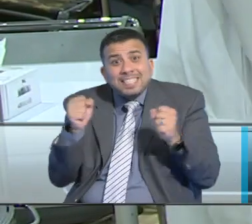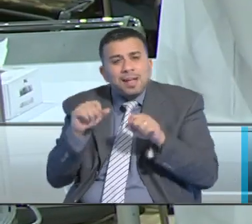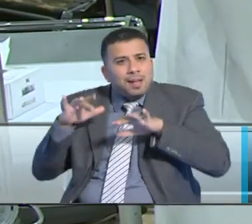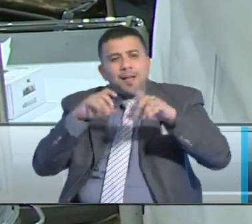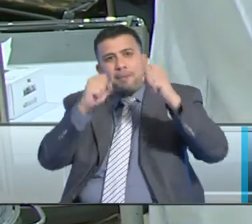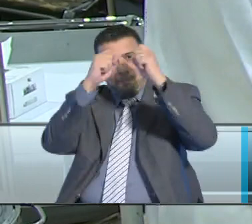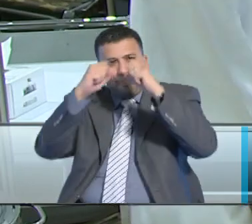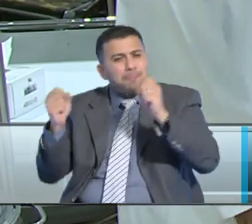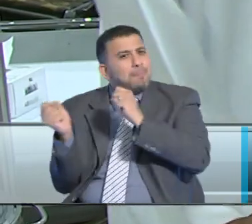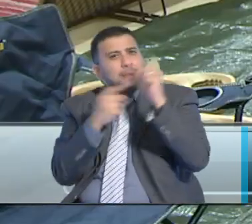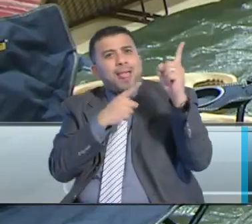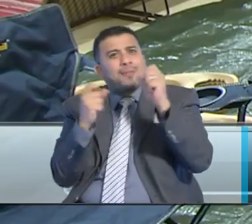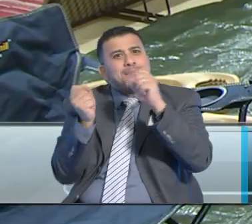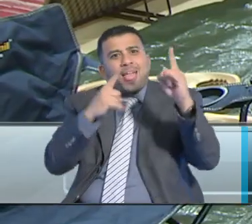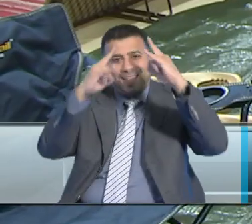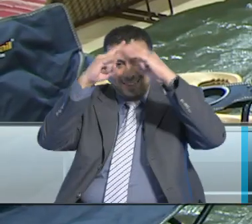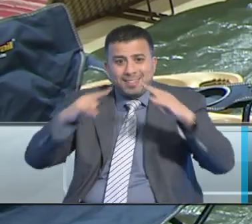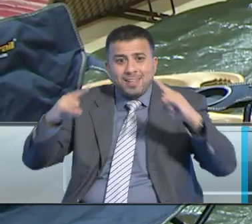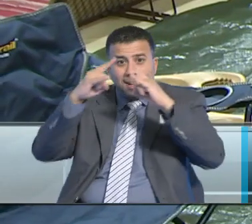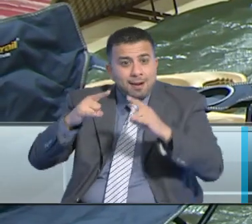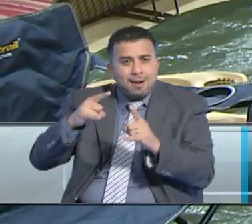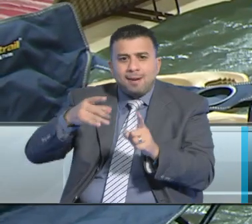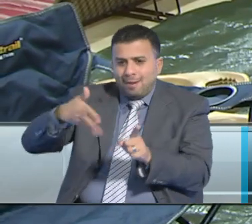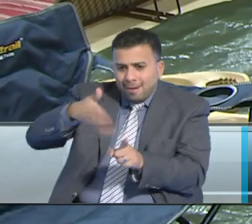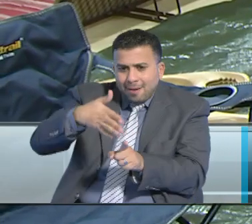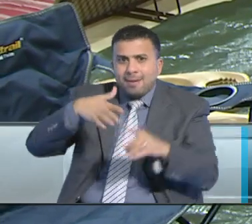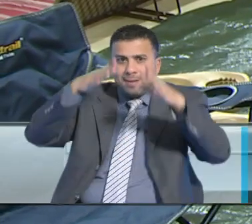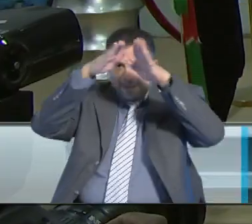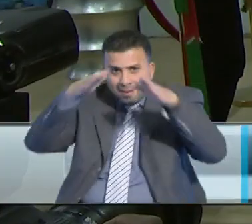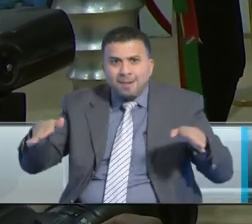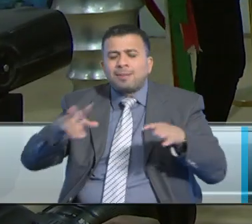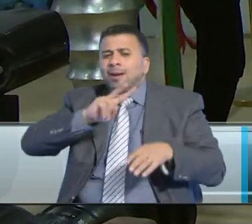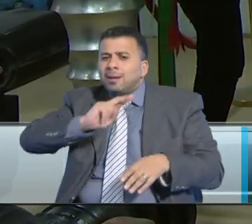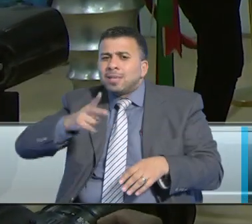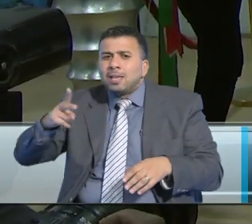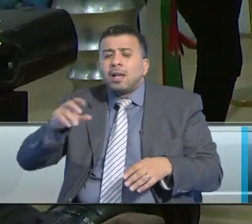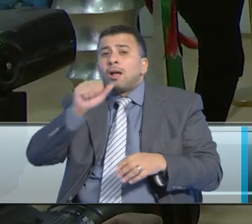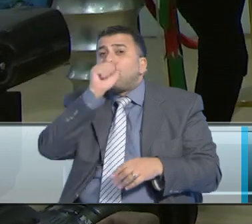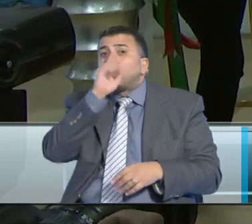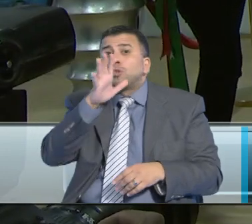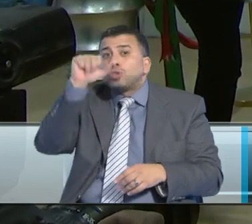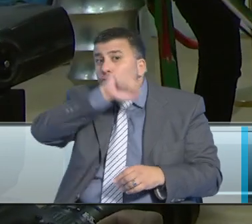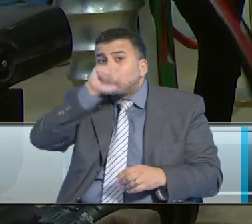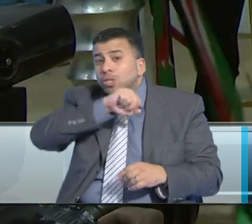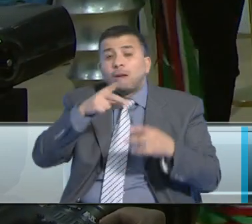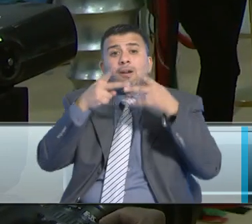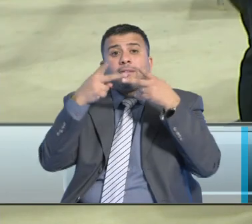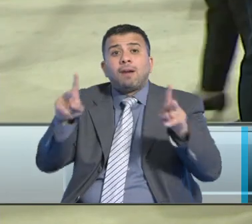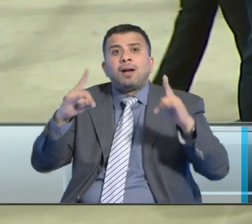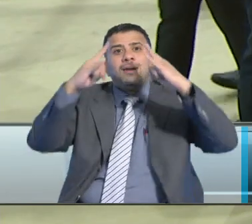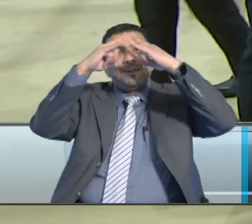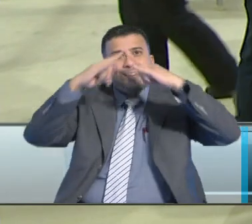الرحلة لها تجهيزات ومستلزمات خاصة وفرها مركز أكسبو الشارقة من خلال إطلاق معرض